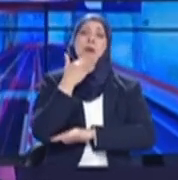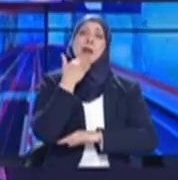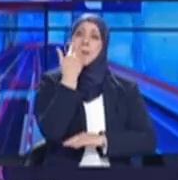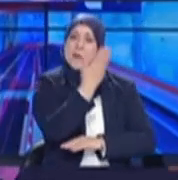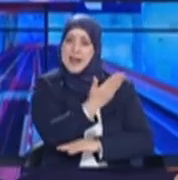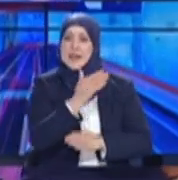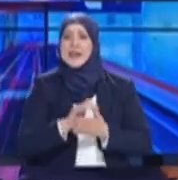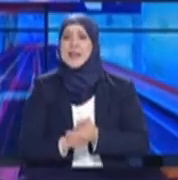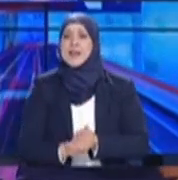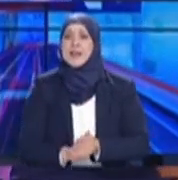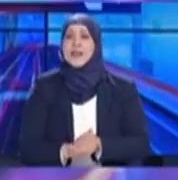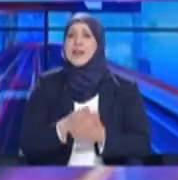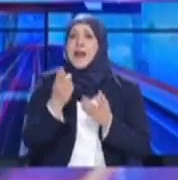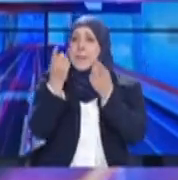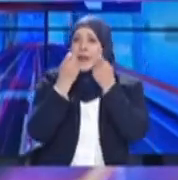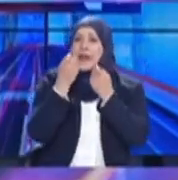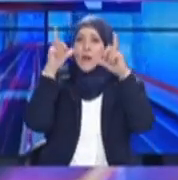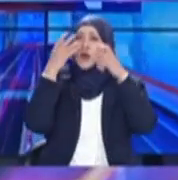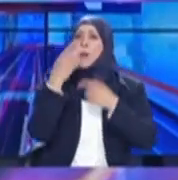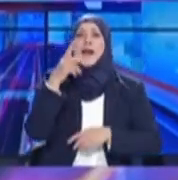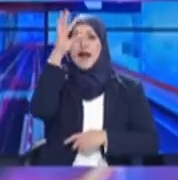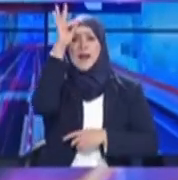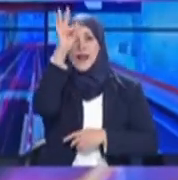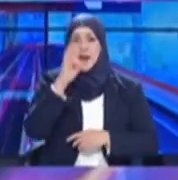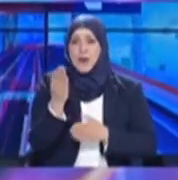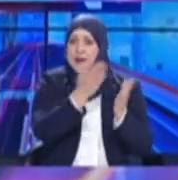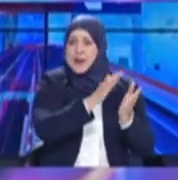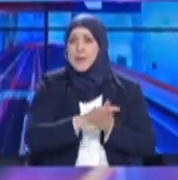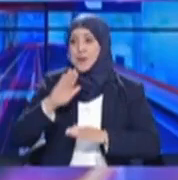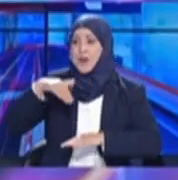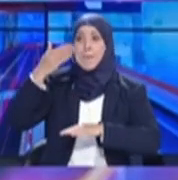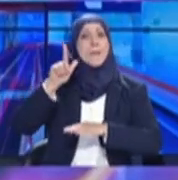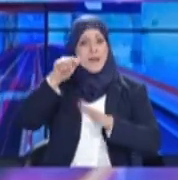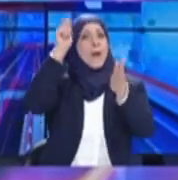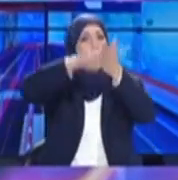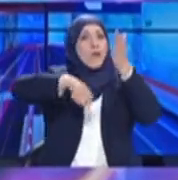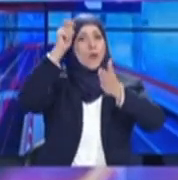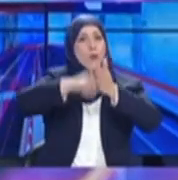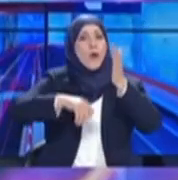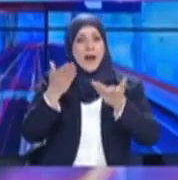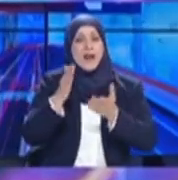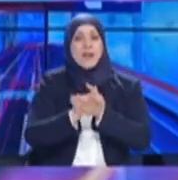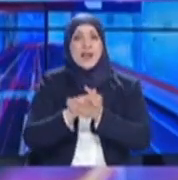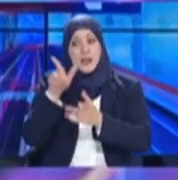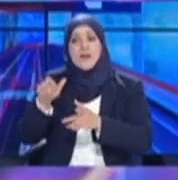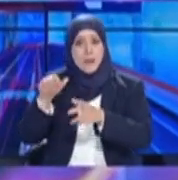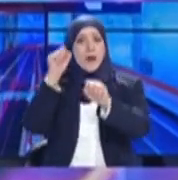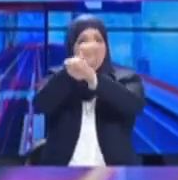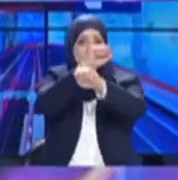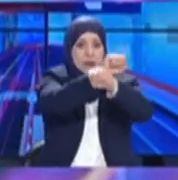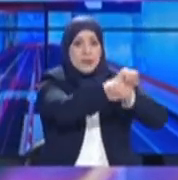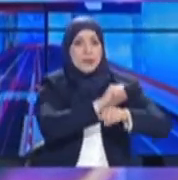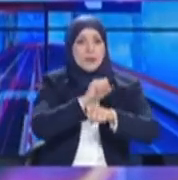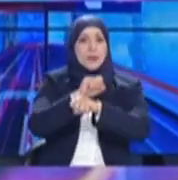على تامين صوره من تاويل اه طبعا بعض ال اه المخالفات اللي وصلت بالسجن في علاقه